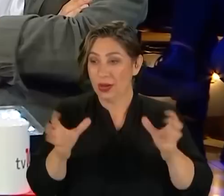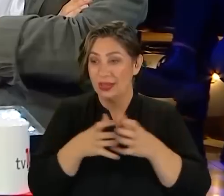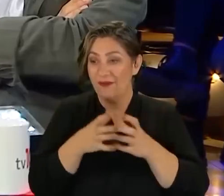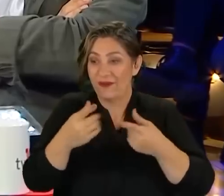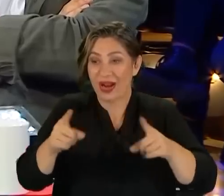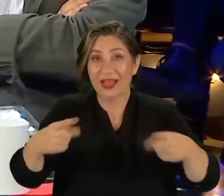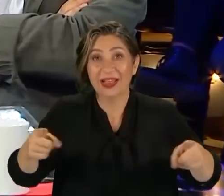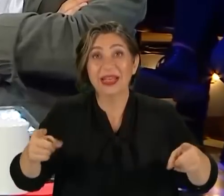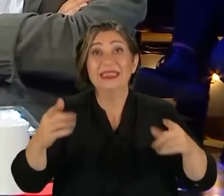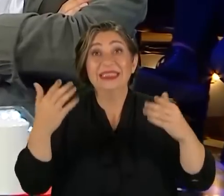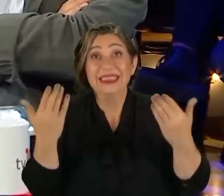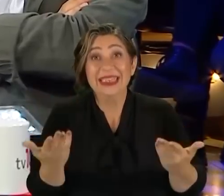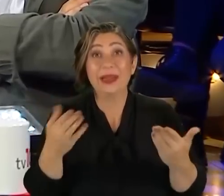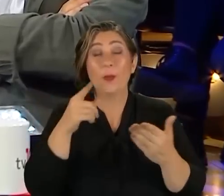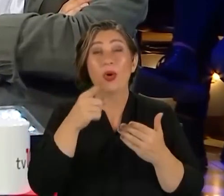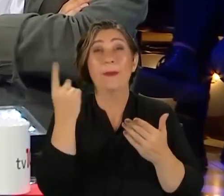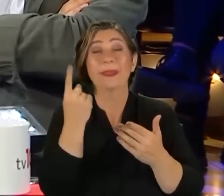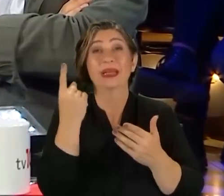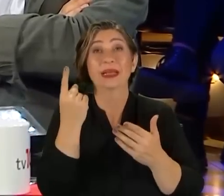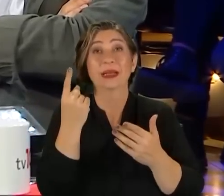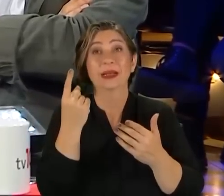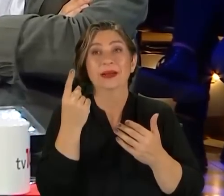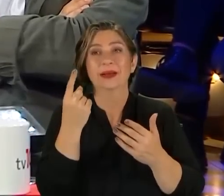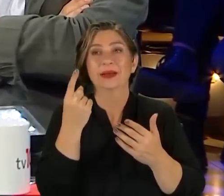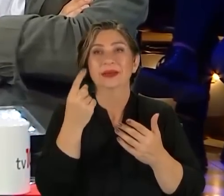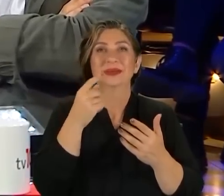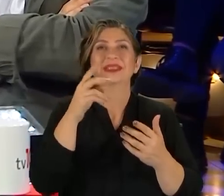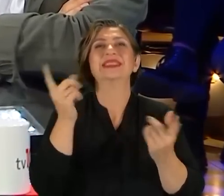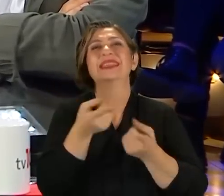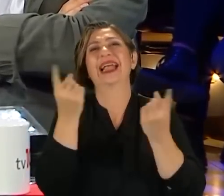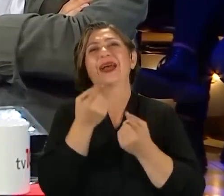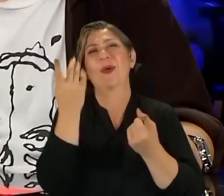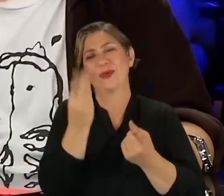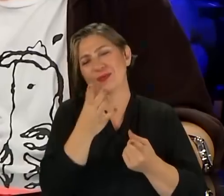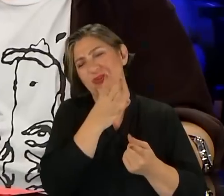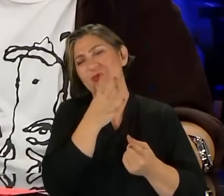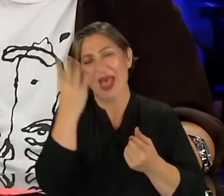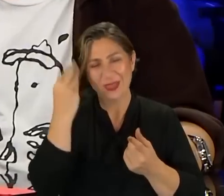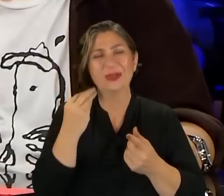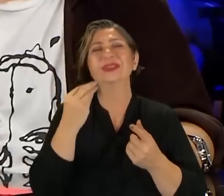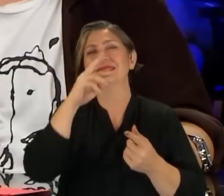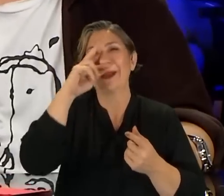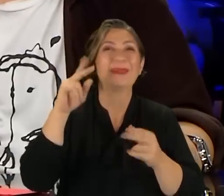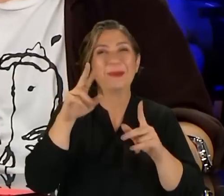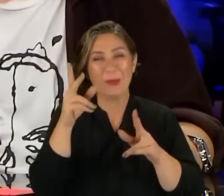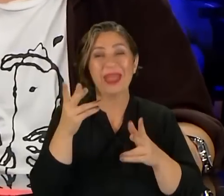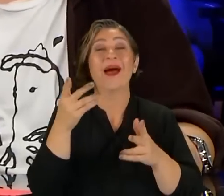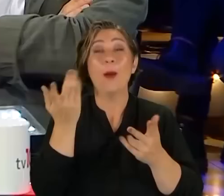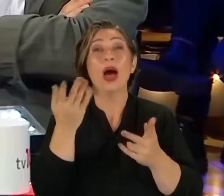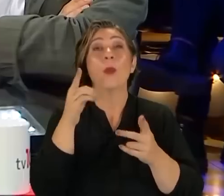orkestrasyonun karakteri zaten böyle bir hani boy band dediğin, tabii dalga geçmek için söylediğini hepimiz anlıyoruz ama böyle